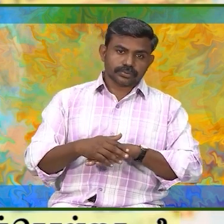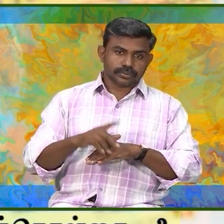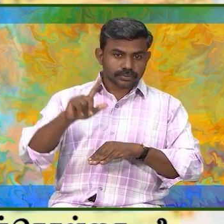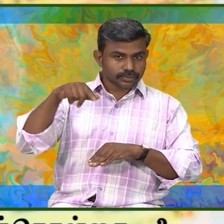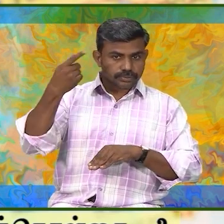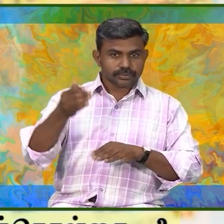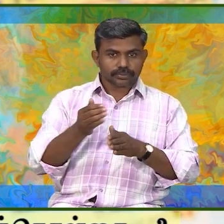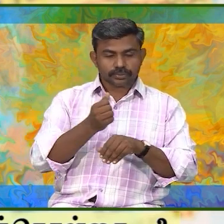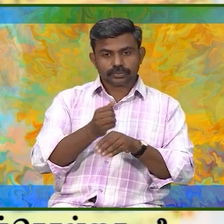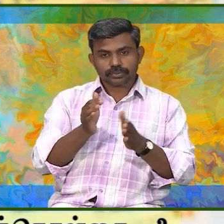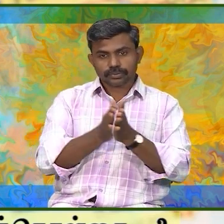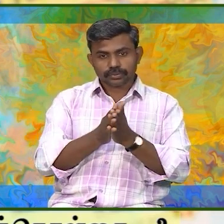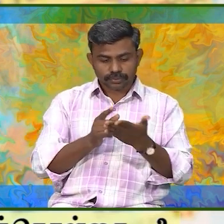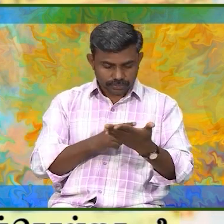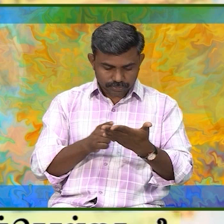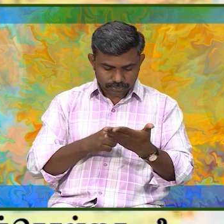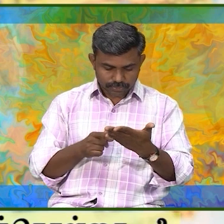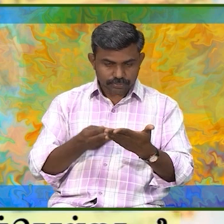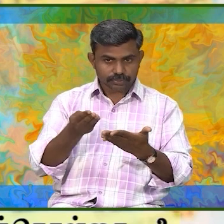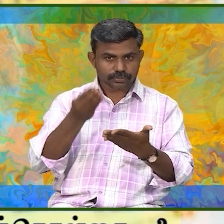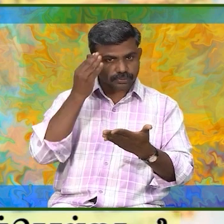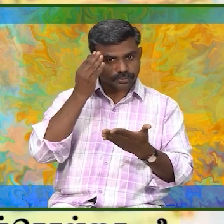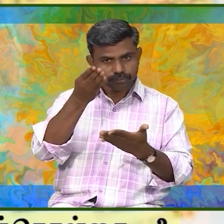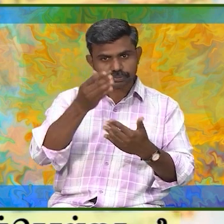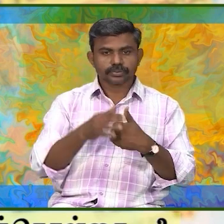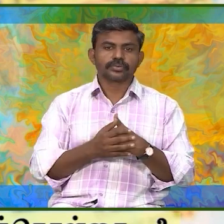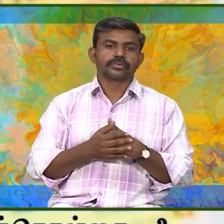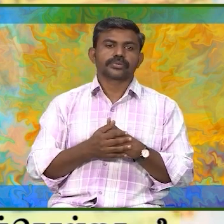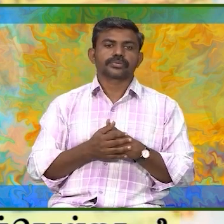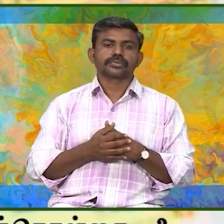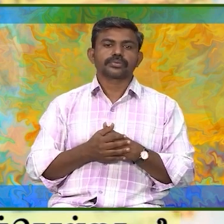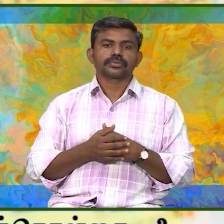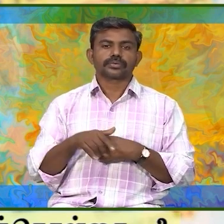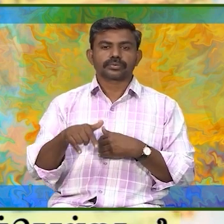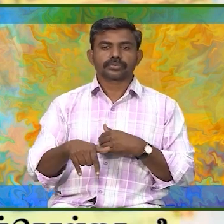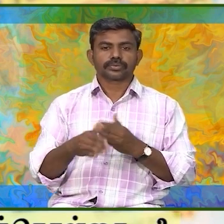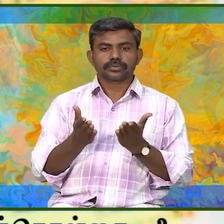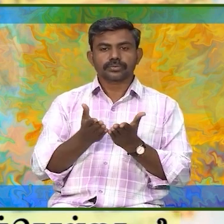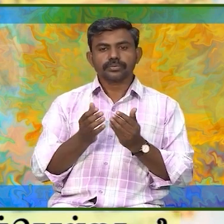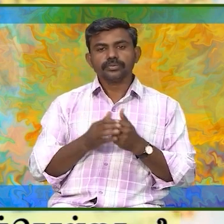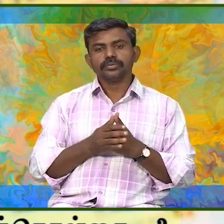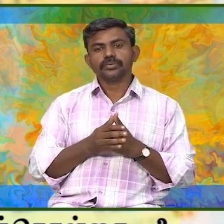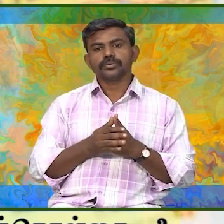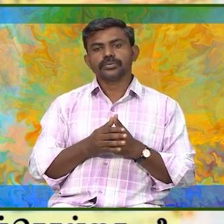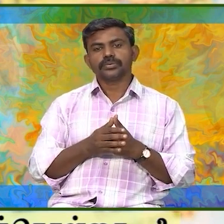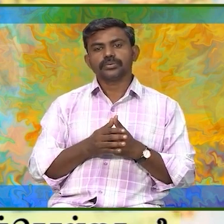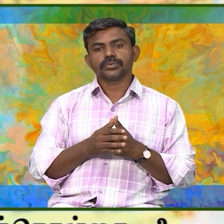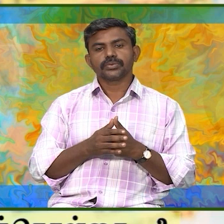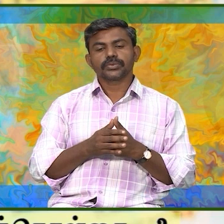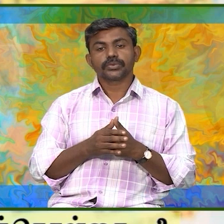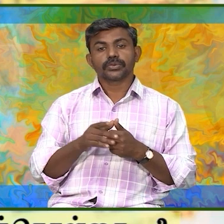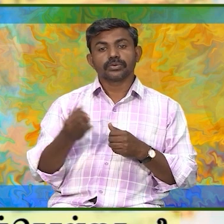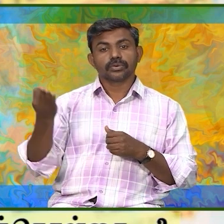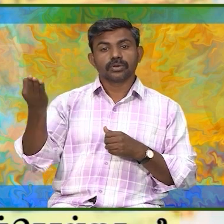தடவை திரும்ப வாசித்து பார்த்து நீங்கள் எல்லாம் உங்களுக்கு ஞாபகம் இருக்குன்னு நினைக்கிறேன். இந்த வகுப்பில் நாம்